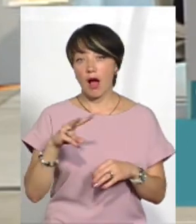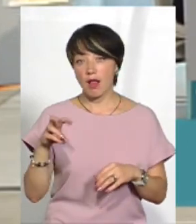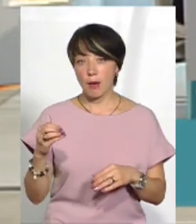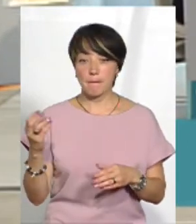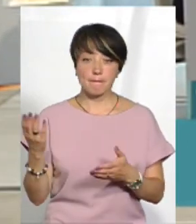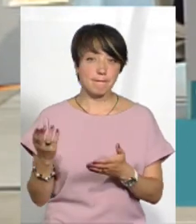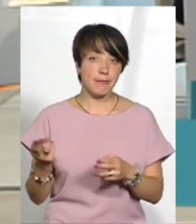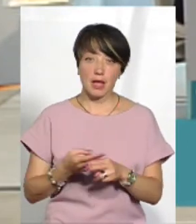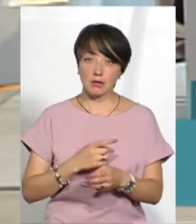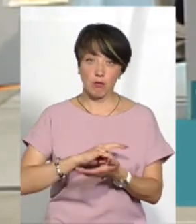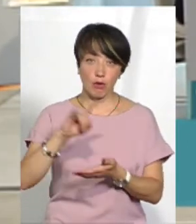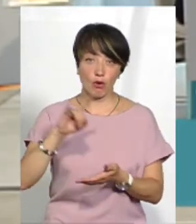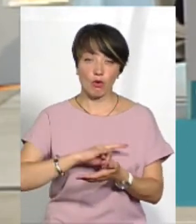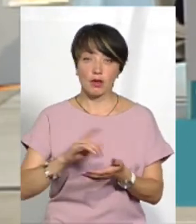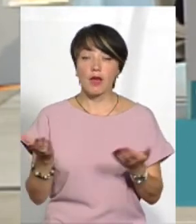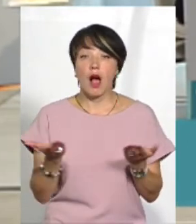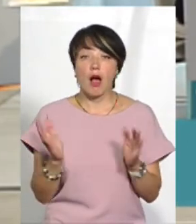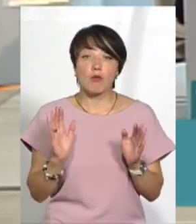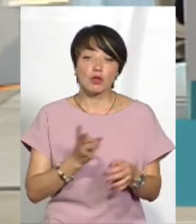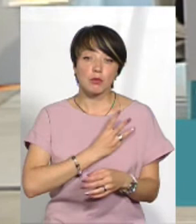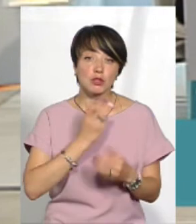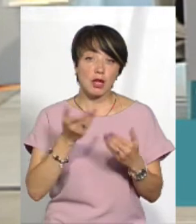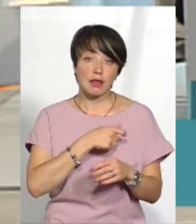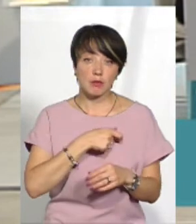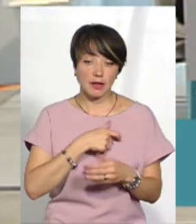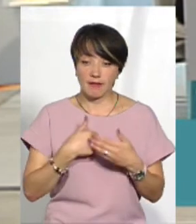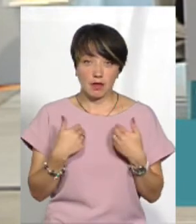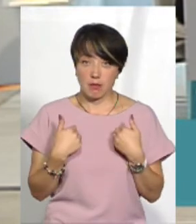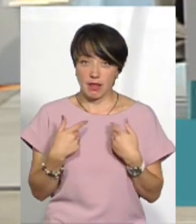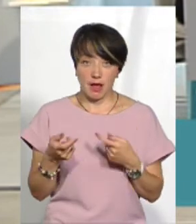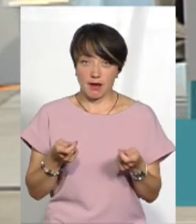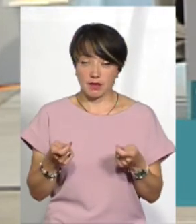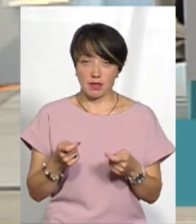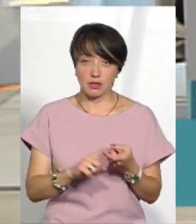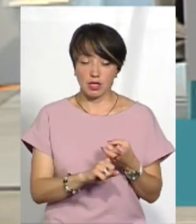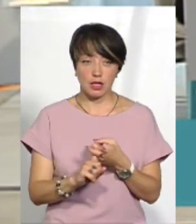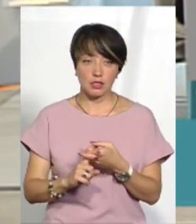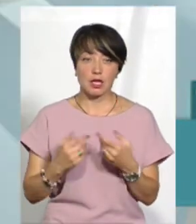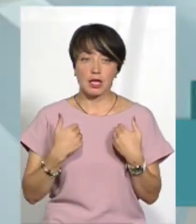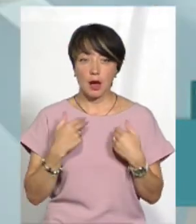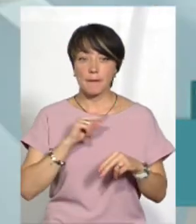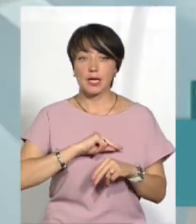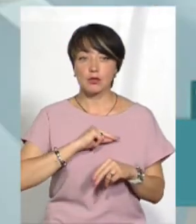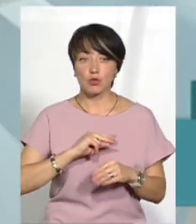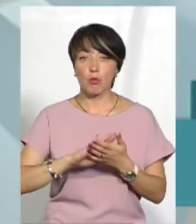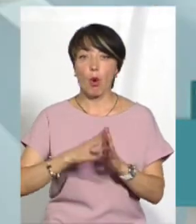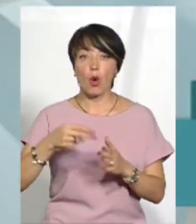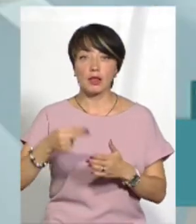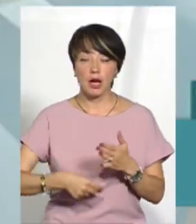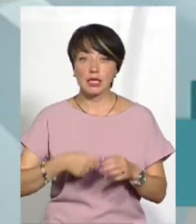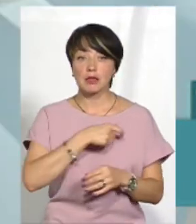без польотів. Тому яка буде воля депутатів, не від мене ж керівника це залежить, тому що я працюю по